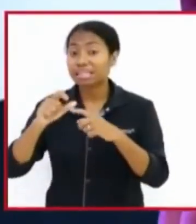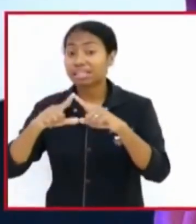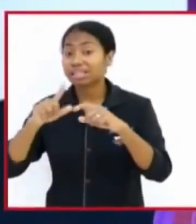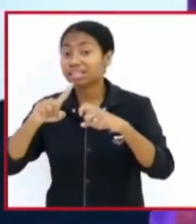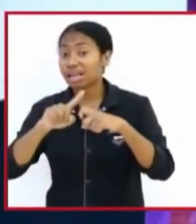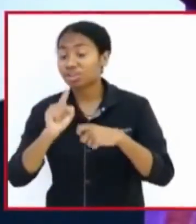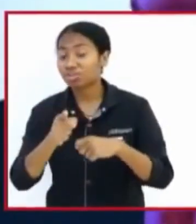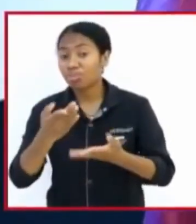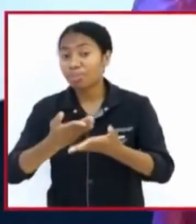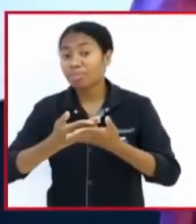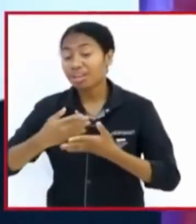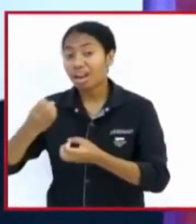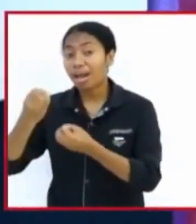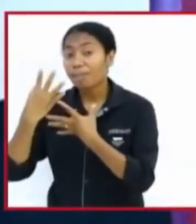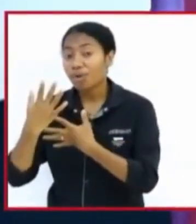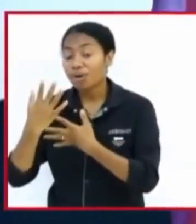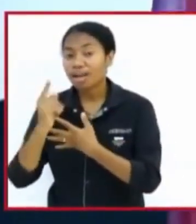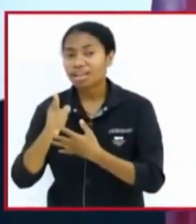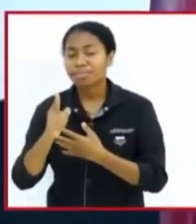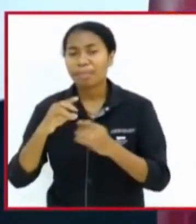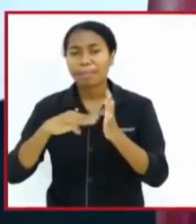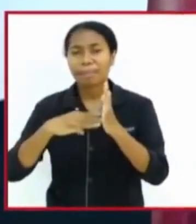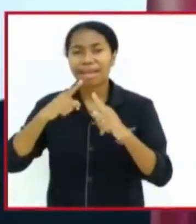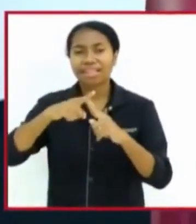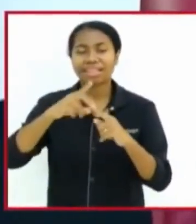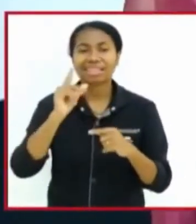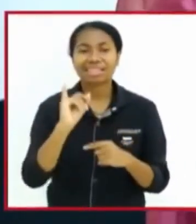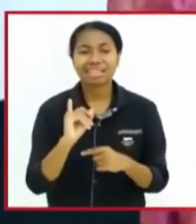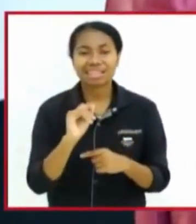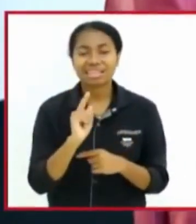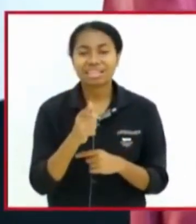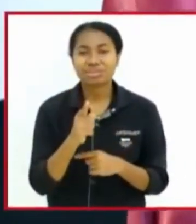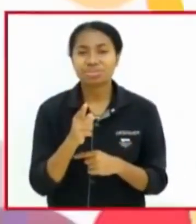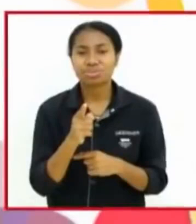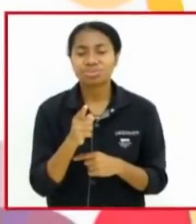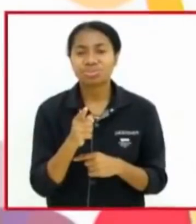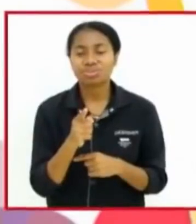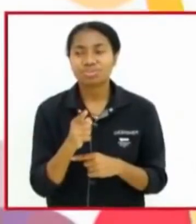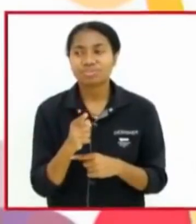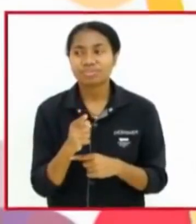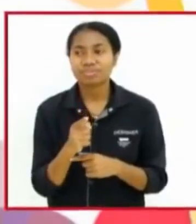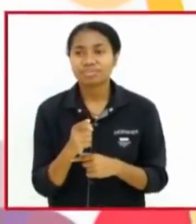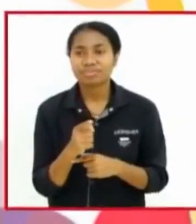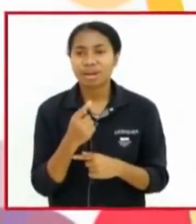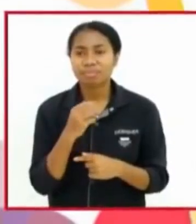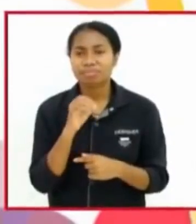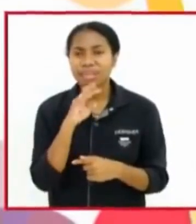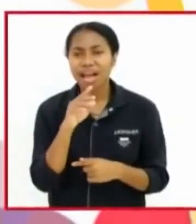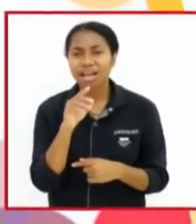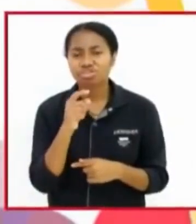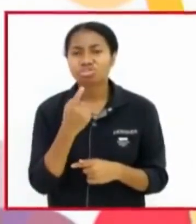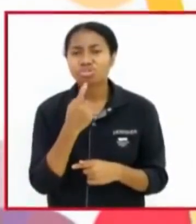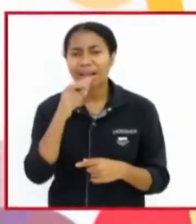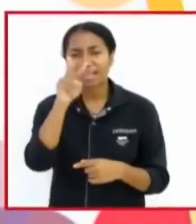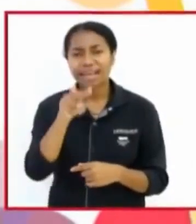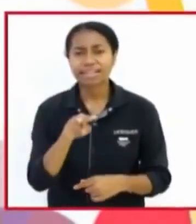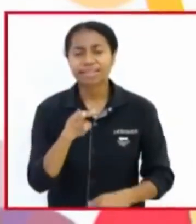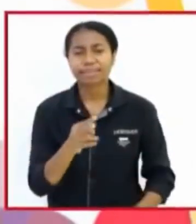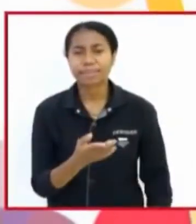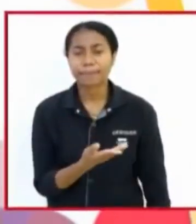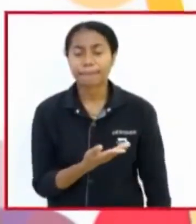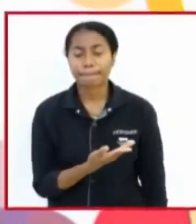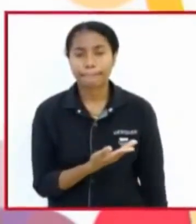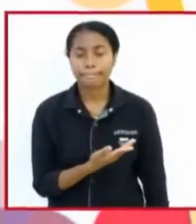memberikan laporan kepada Menteri Pertahanan Berikut ini adalah laporan rapi mengatakan kita telah